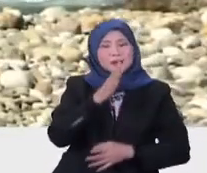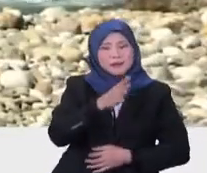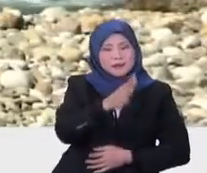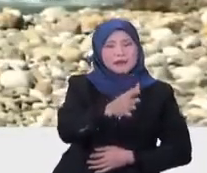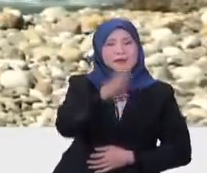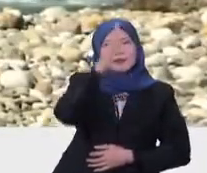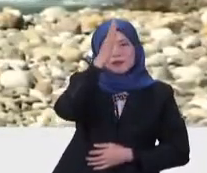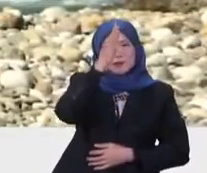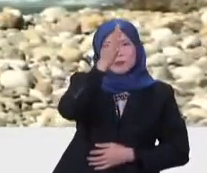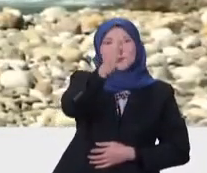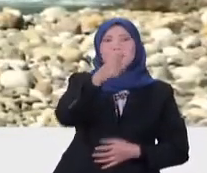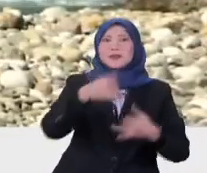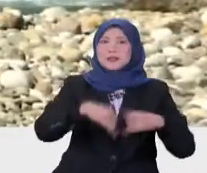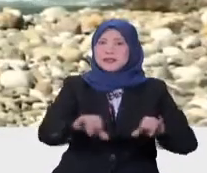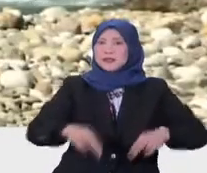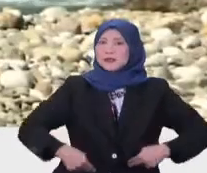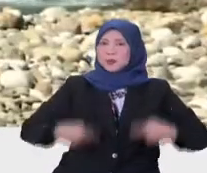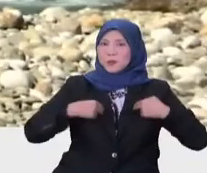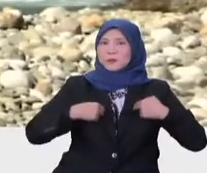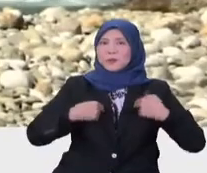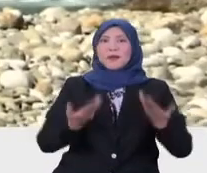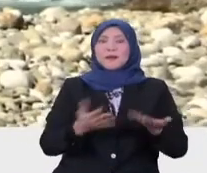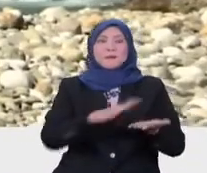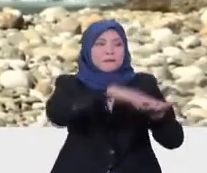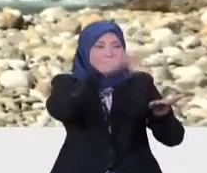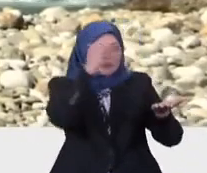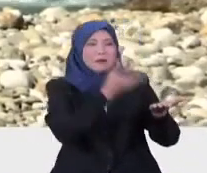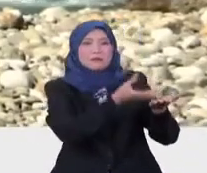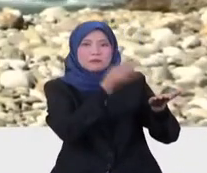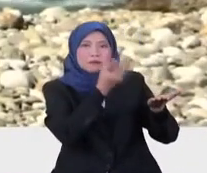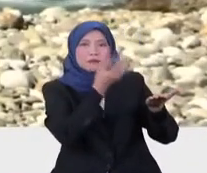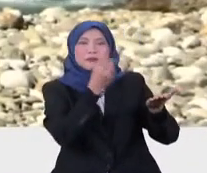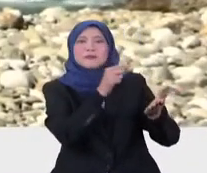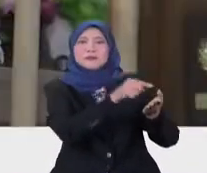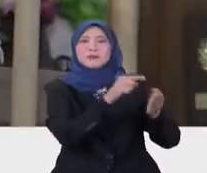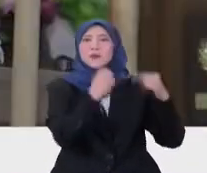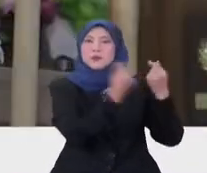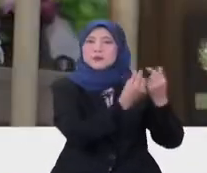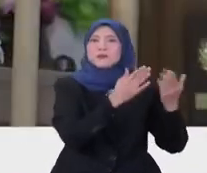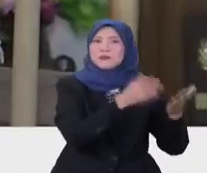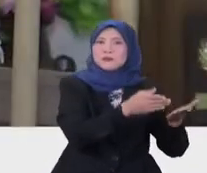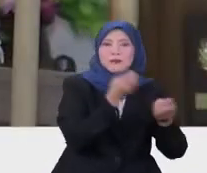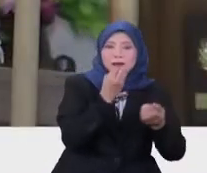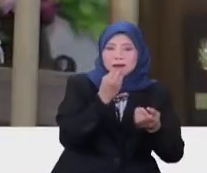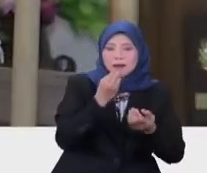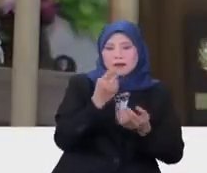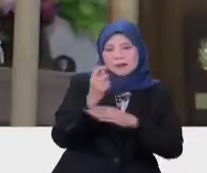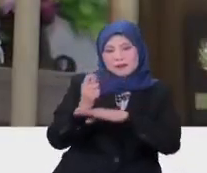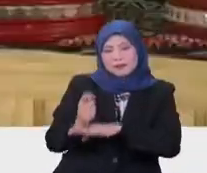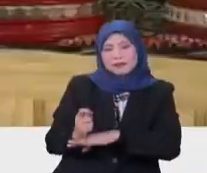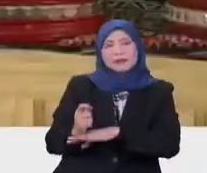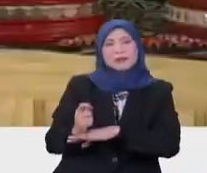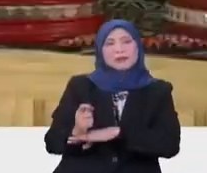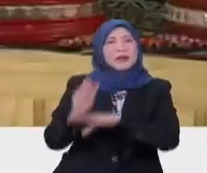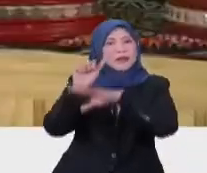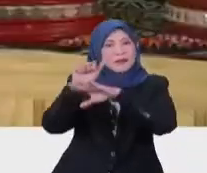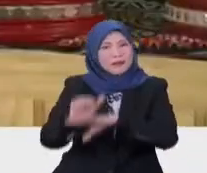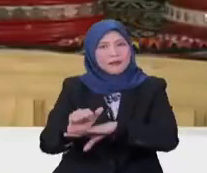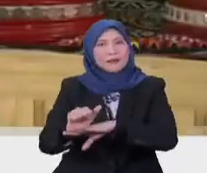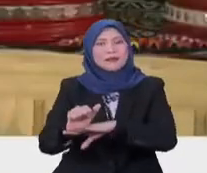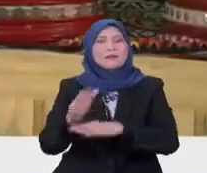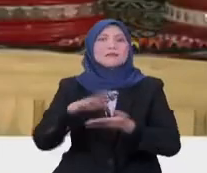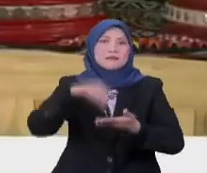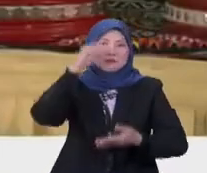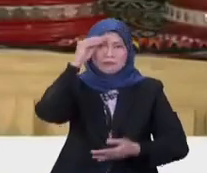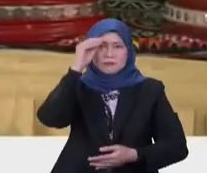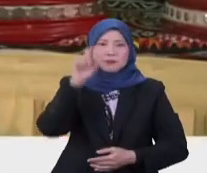punya datu-datu masih lagi hidup, belajarlah. Tanyalah dorang mengenai makanan tradisi, mengenai adat-adat kita. Sebagai anak muda,